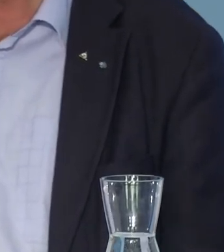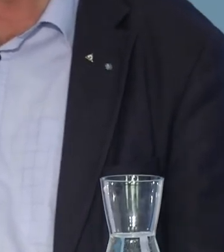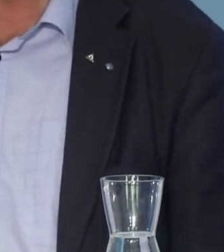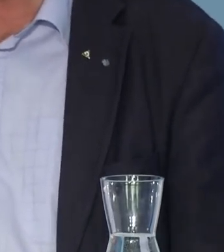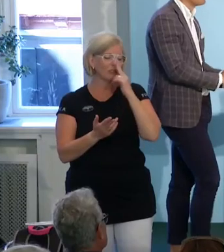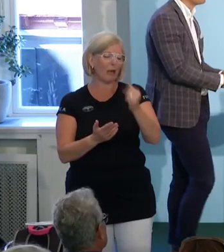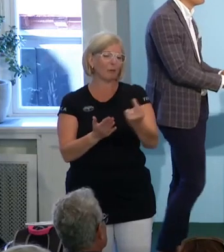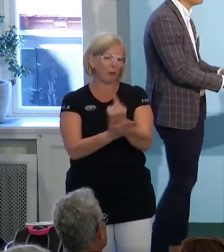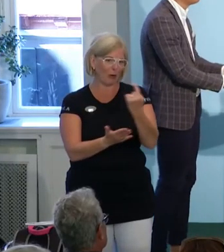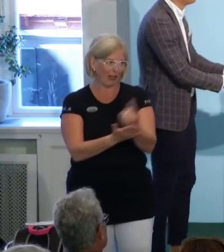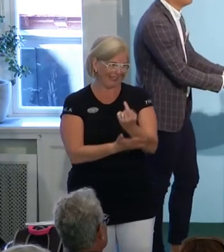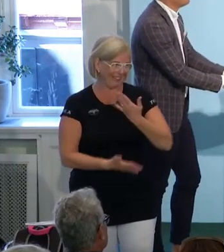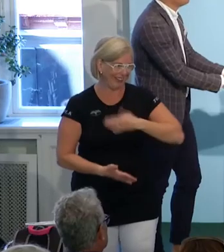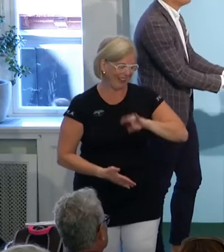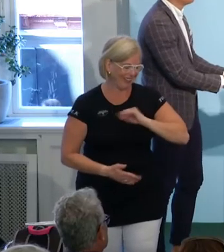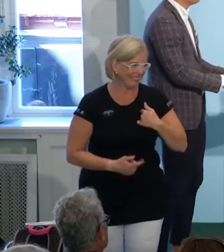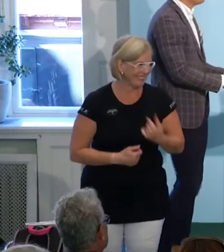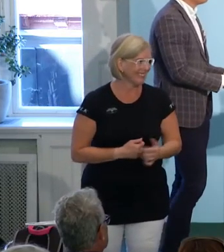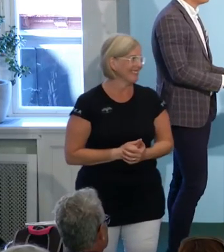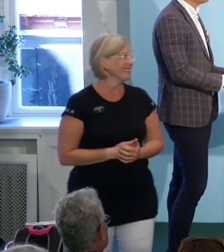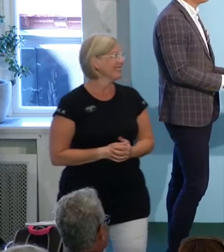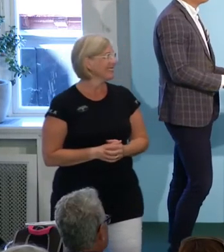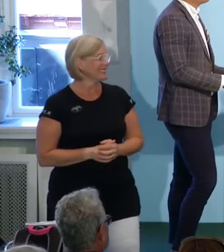fick Tobias ett jobb att göra också. Precis. Härligt. Ja.